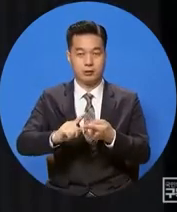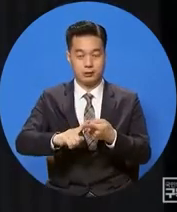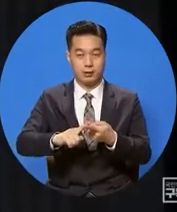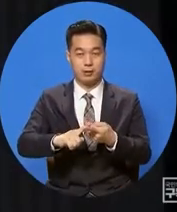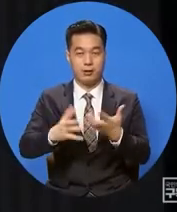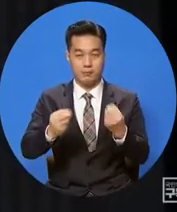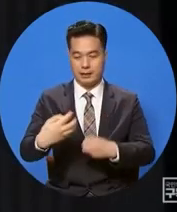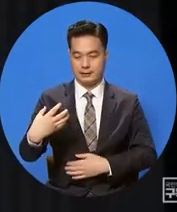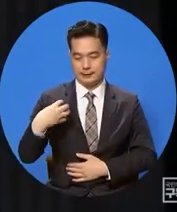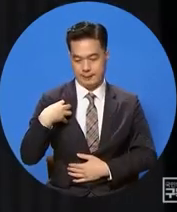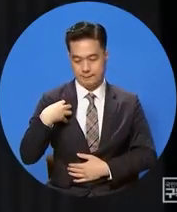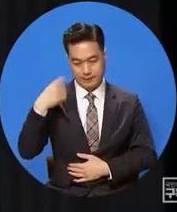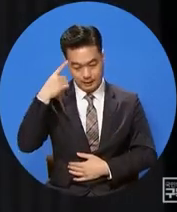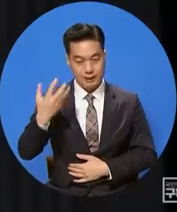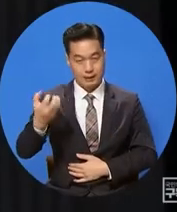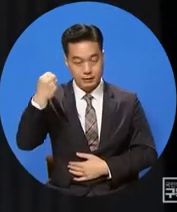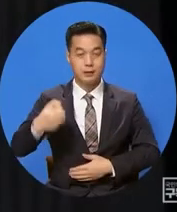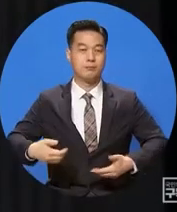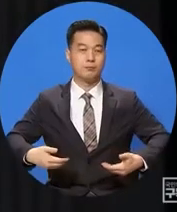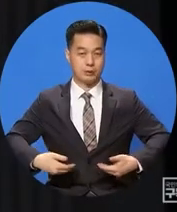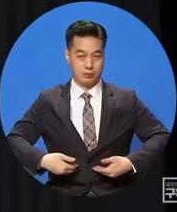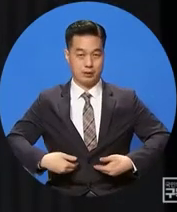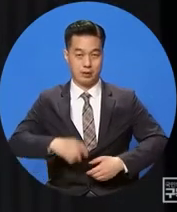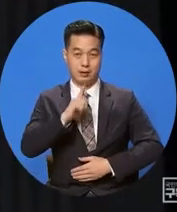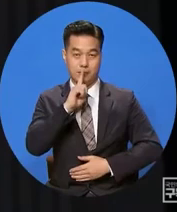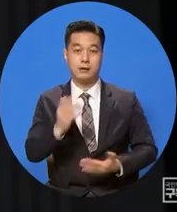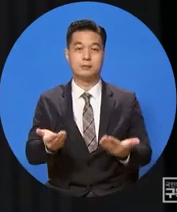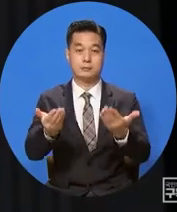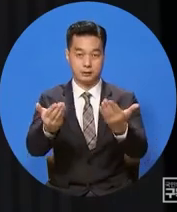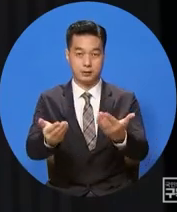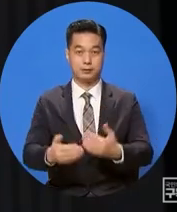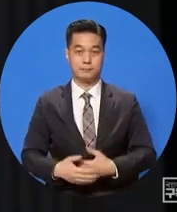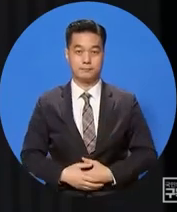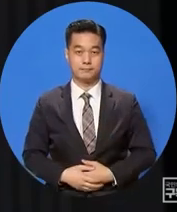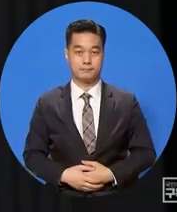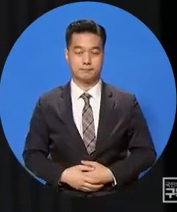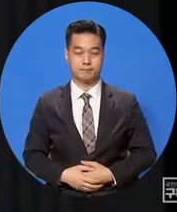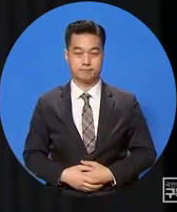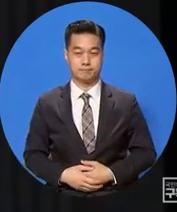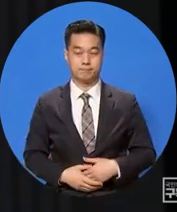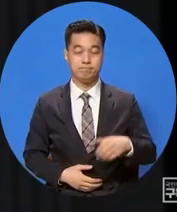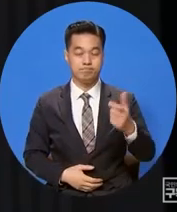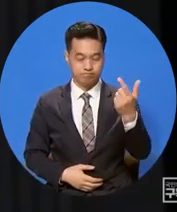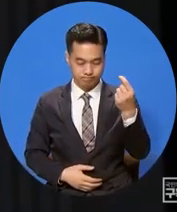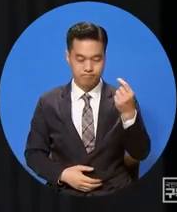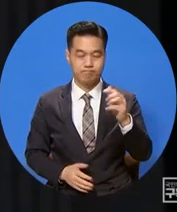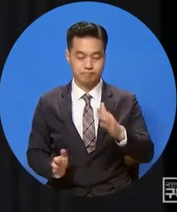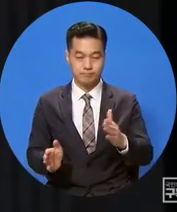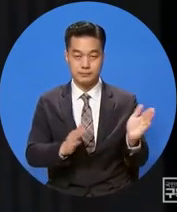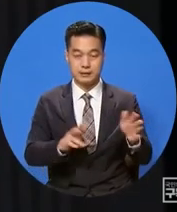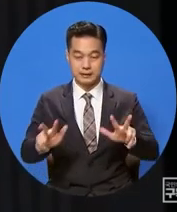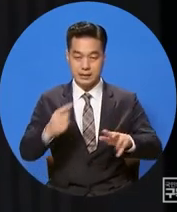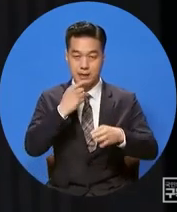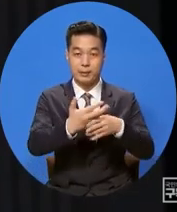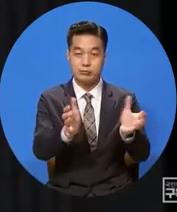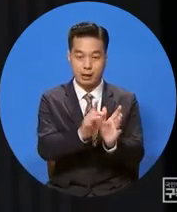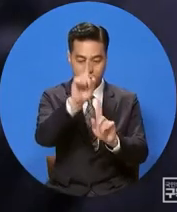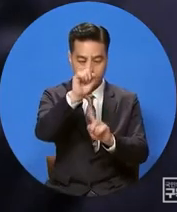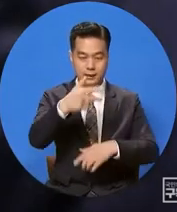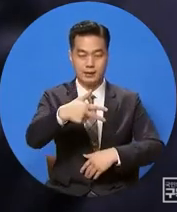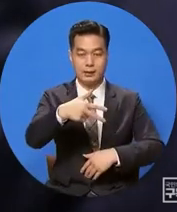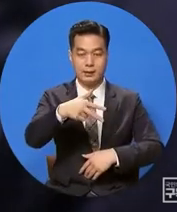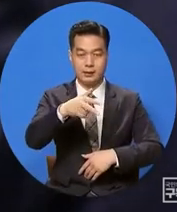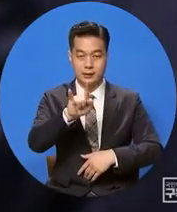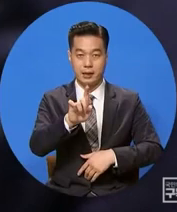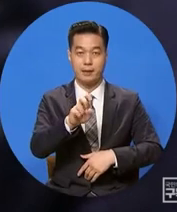상당한 책임의식도 가지셔야 된다. 그런 말씀을 드리는 겁니다. 네. 좋습니다. 네. 지금 민주당은 이재명